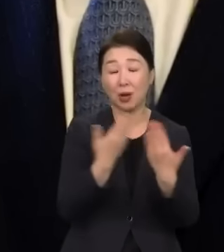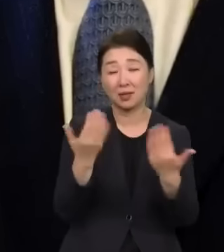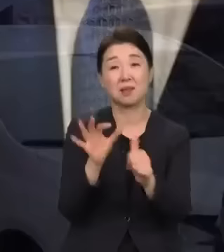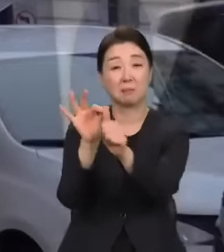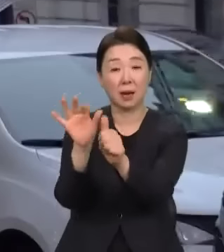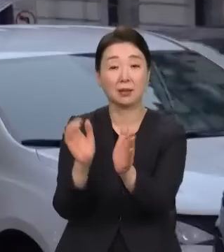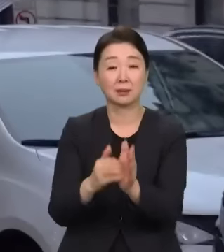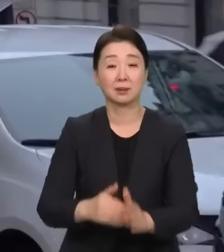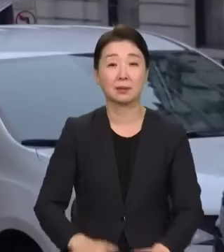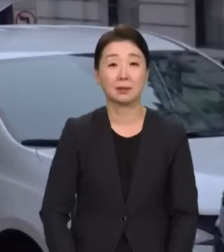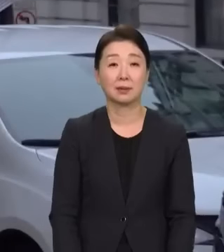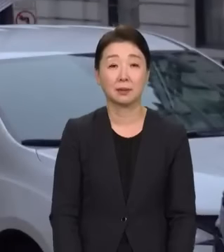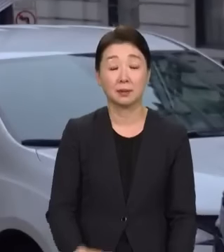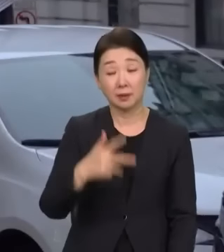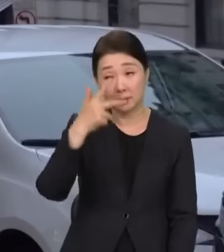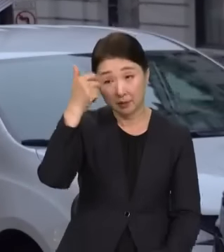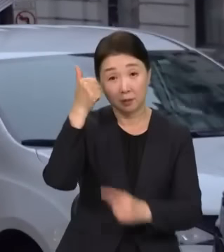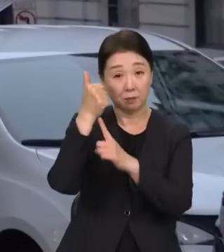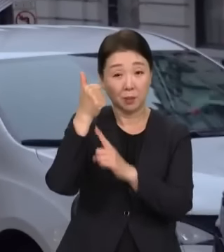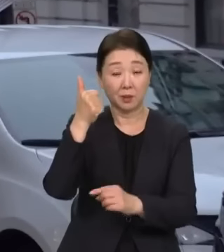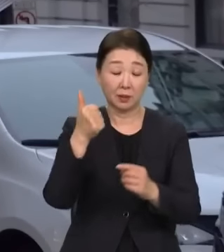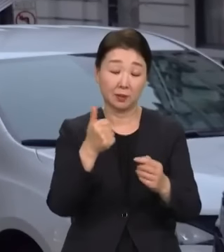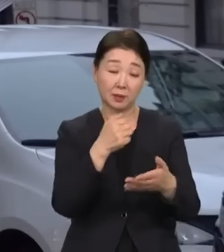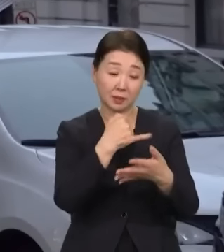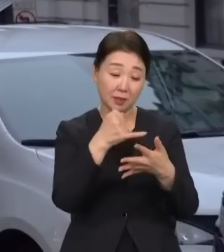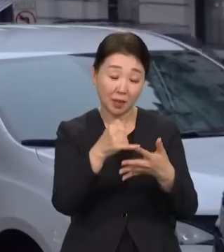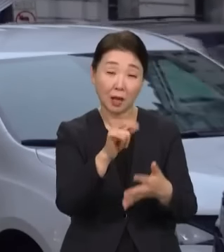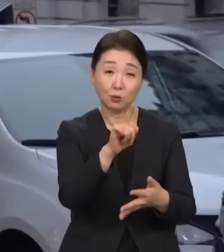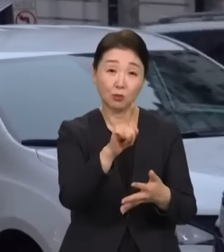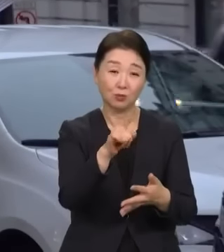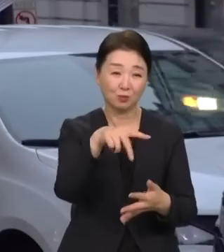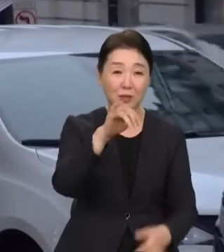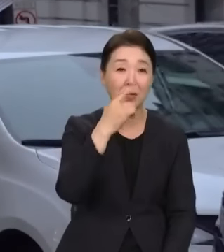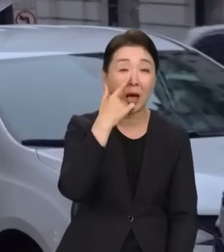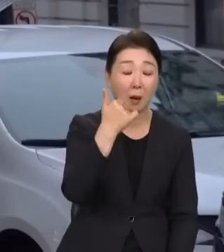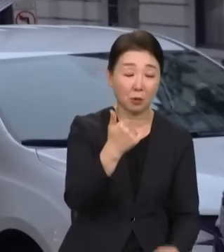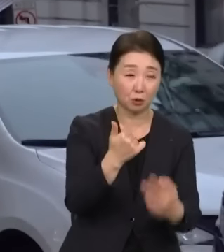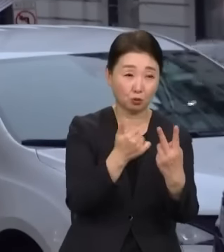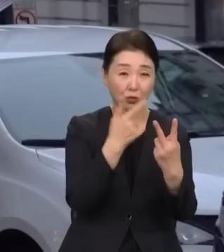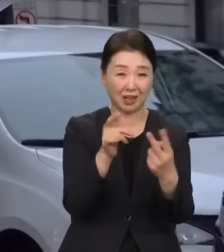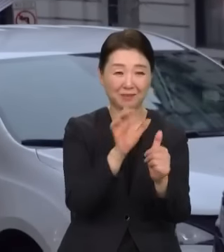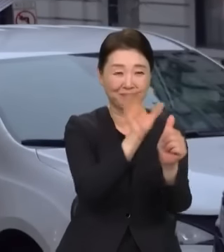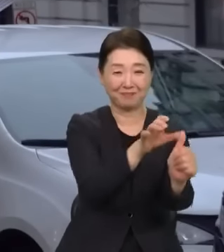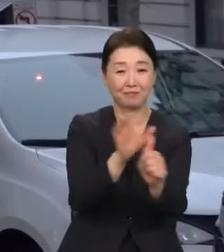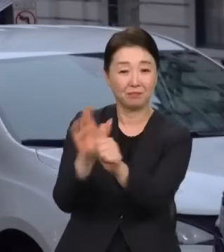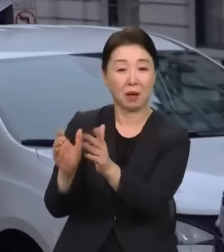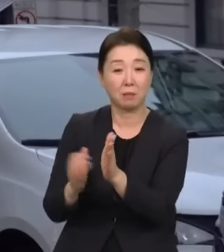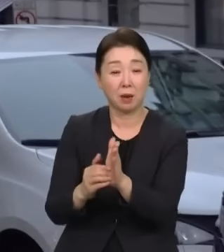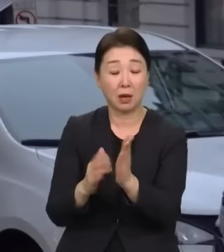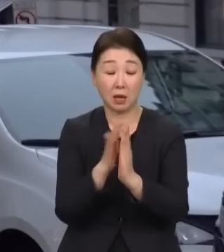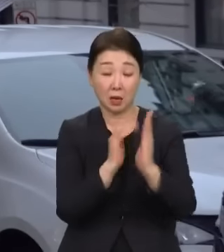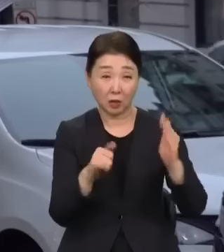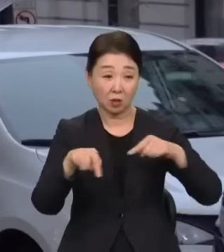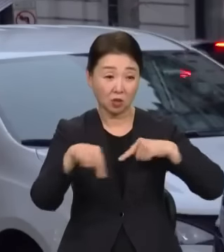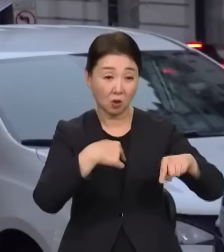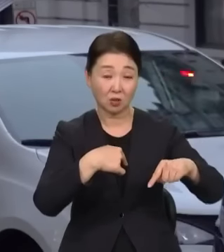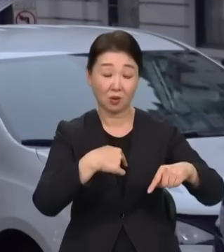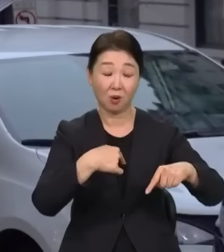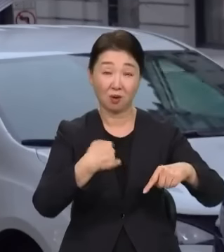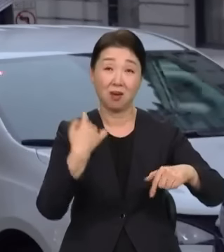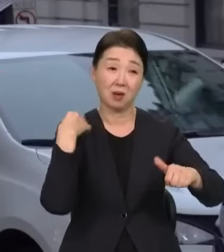겁니다. 트럼프 당선인이 두 딸의 시아버지들을 잇따라 요직에 발탁하면서 가족에게 정치적 역할을